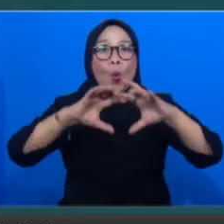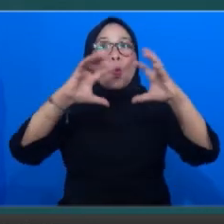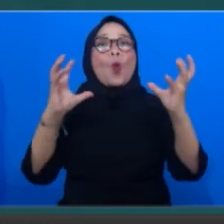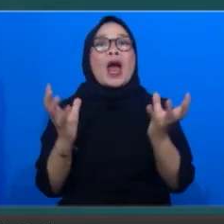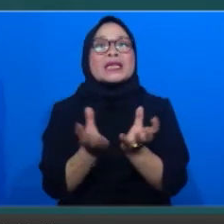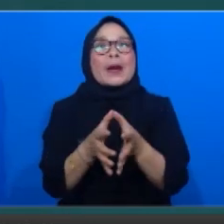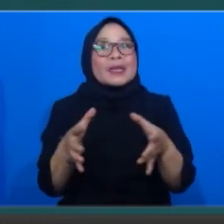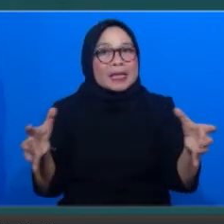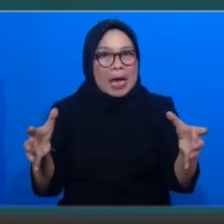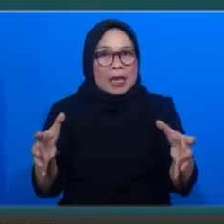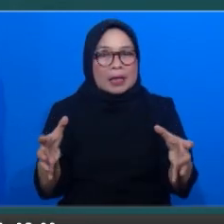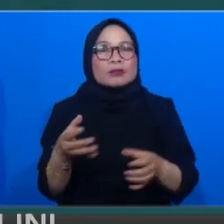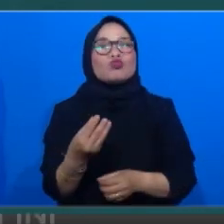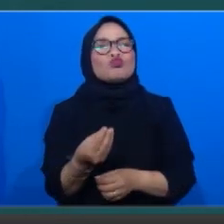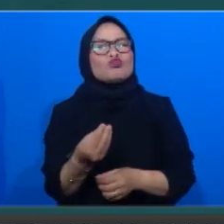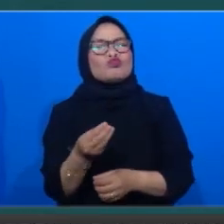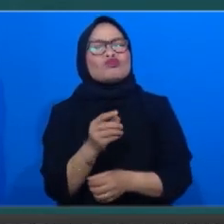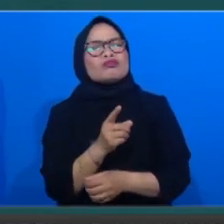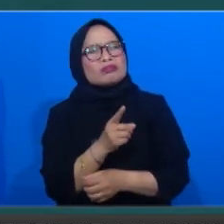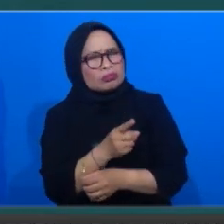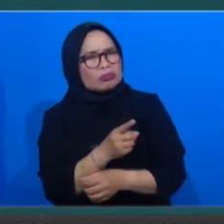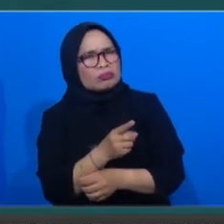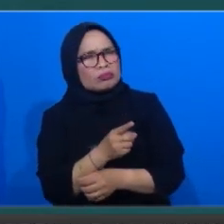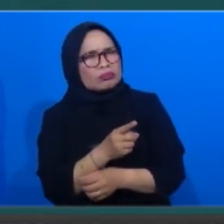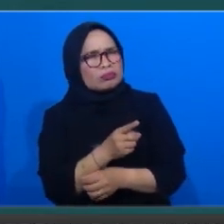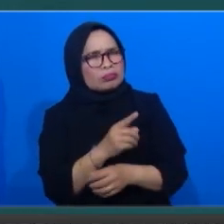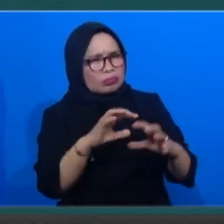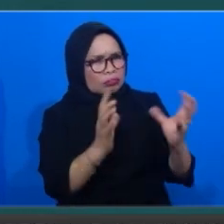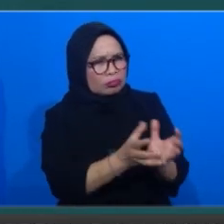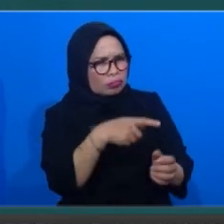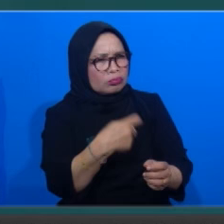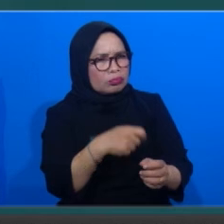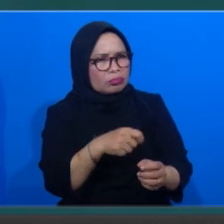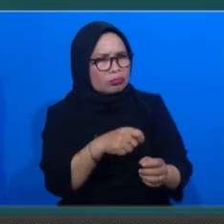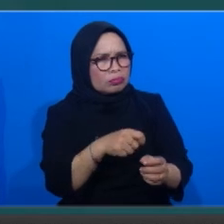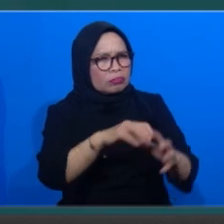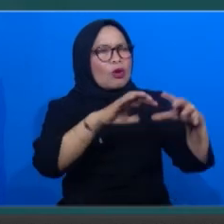Nanti akan dibilang, kabinet Prabowo, kabinet gemuk.